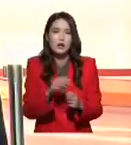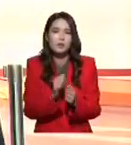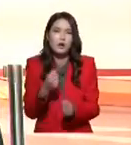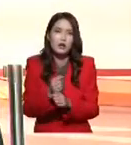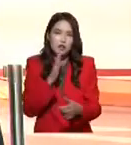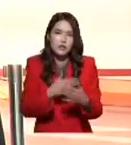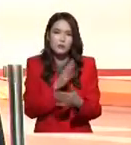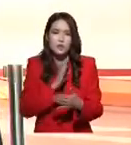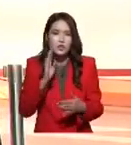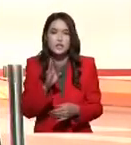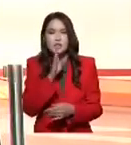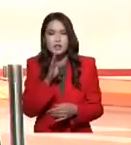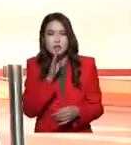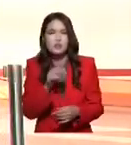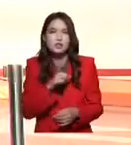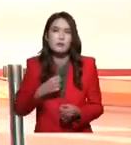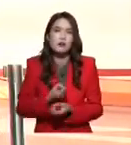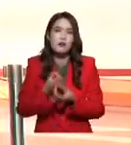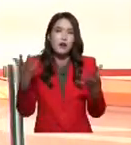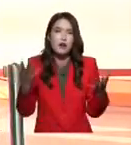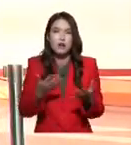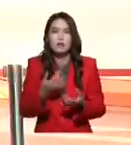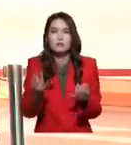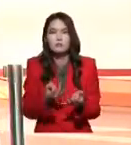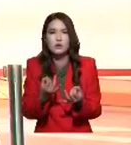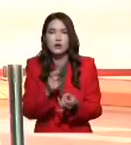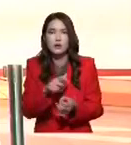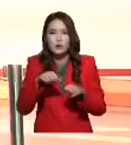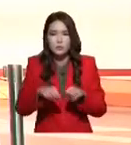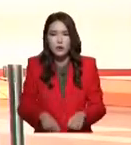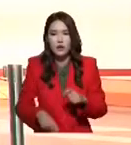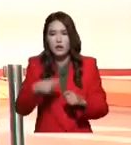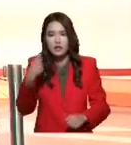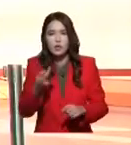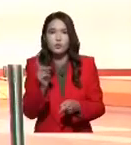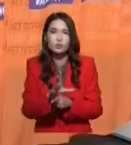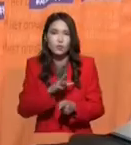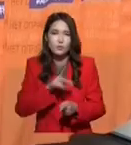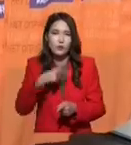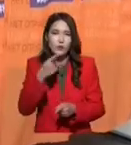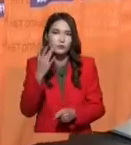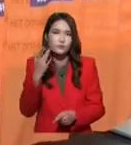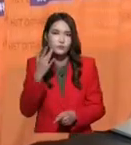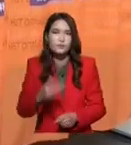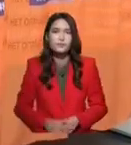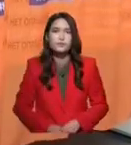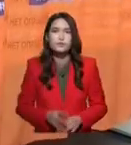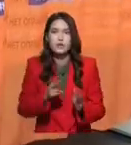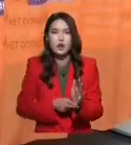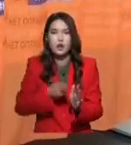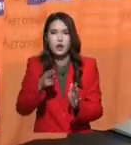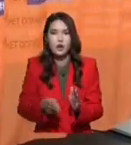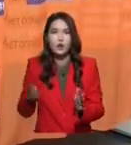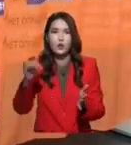отношении женщин и девочек – это одно из самых яростных нарушений прав человека. Поэтому о нем важно говорить всегда. На вокзале